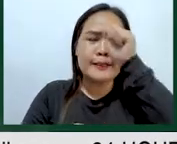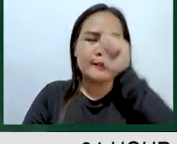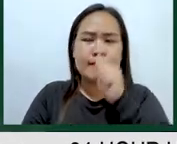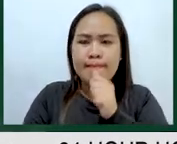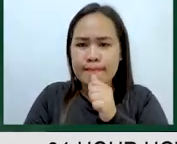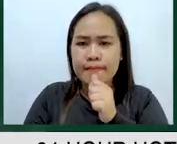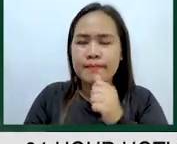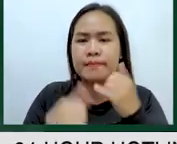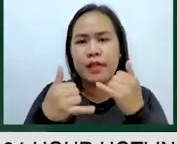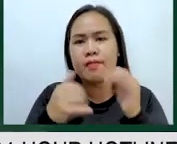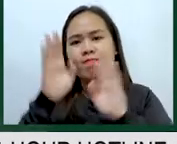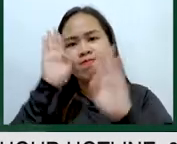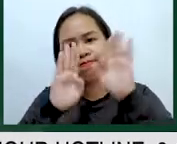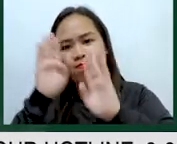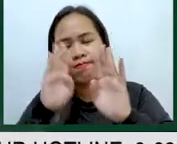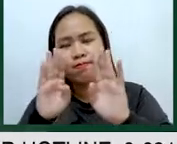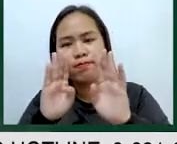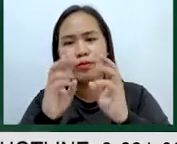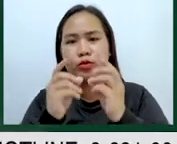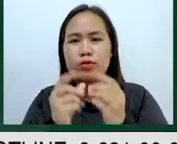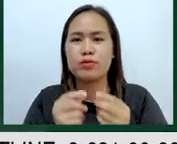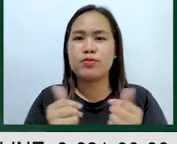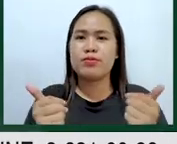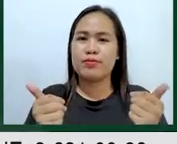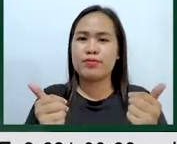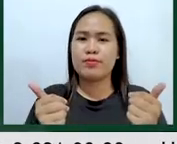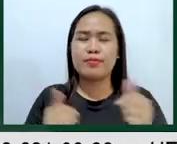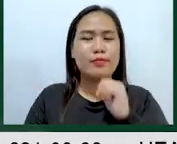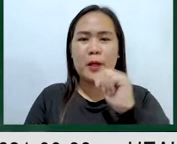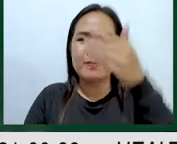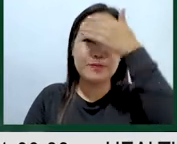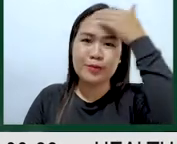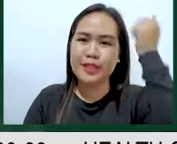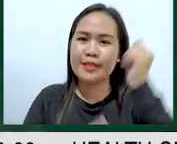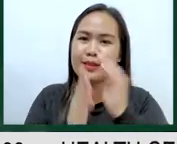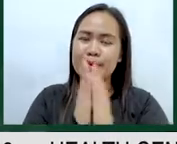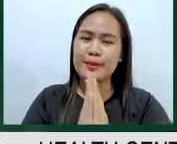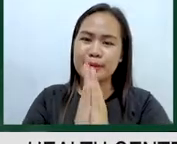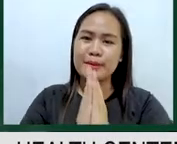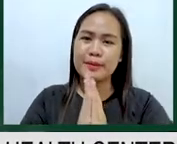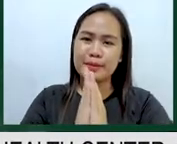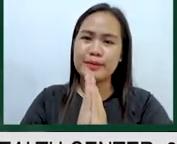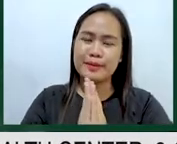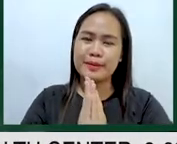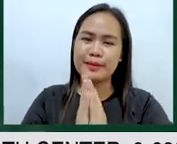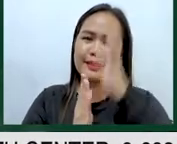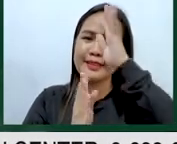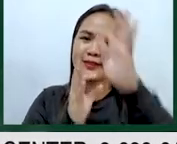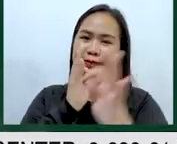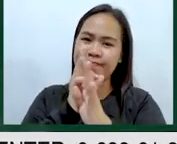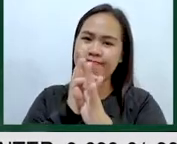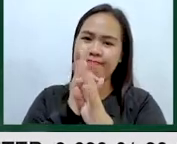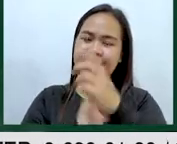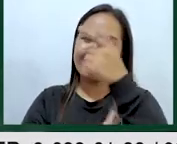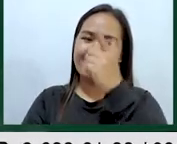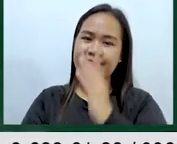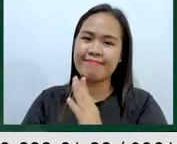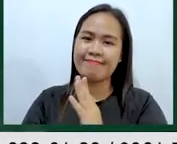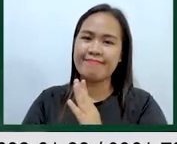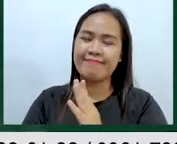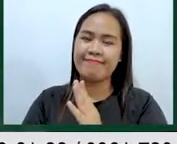sa crisis na ito na pinagdaraanan po natin. And of course, wag ho natin kakalimutang magdasal, no? Manalig po tayo.